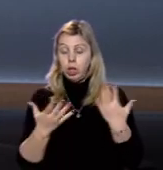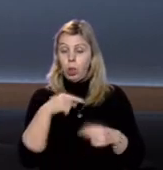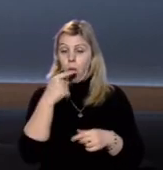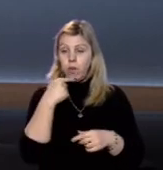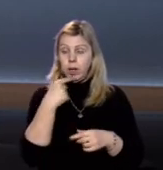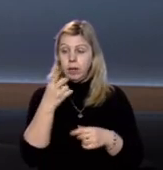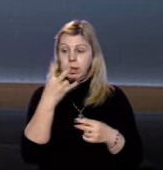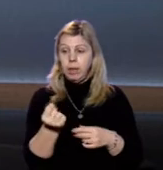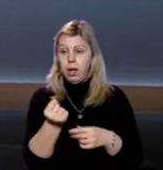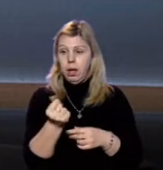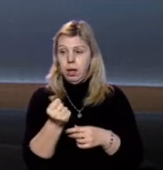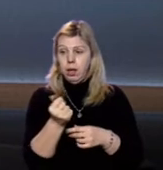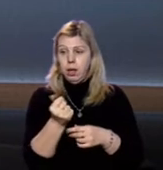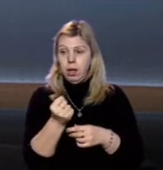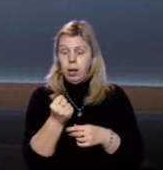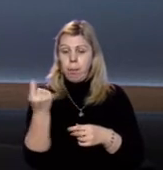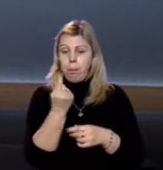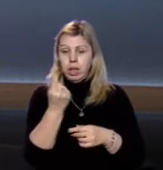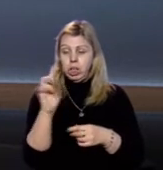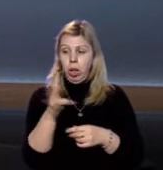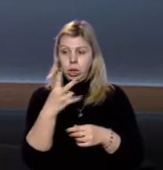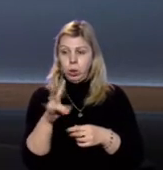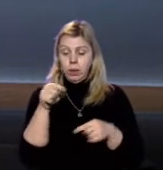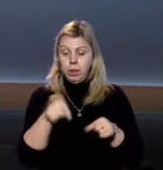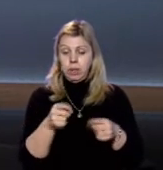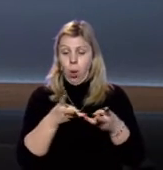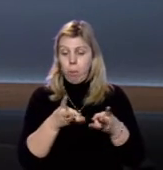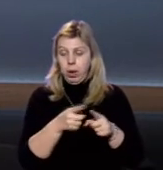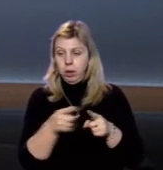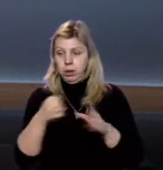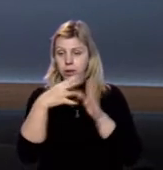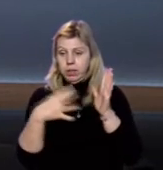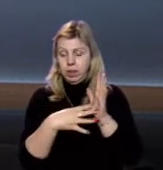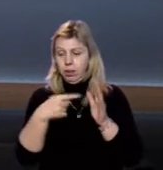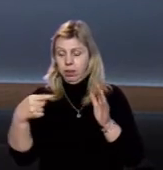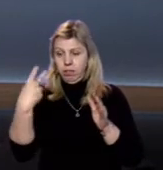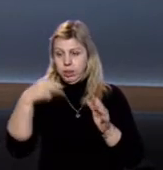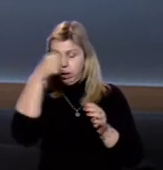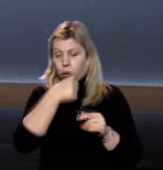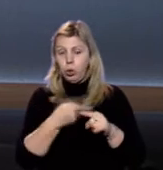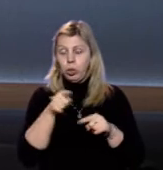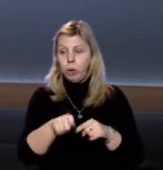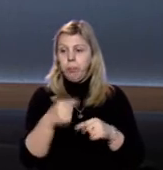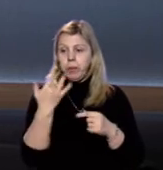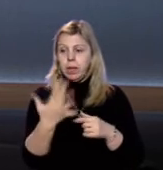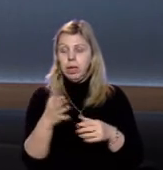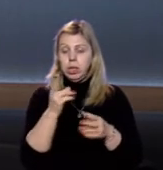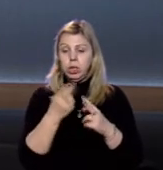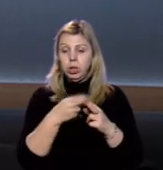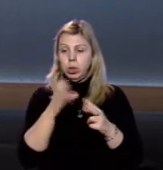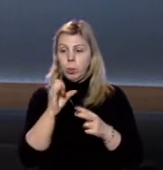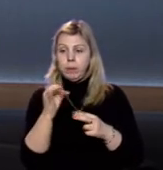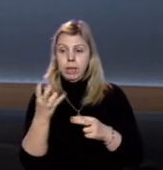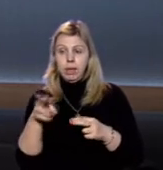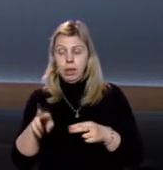говорити станом на 1 листопада, на цей опалювальний період 19-20 років, то кількість субсидіантів